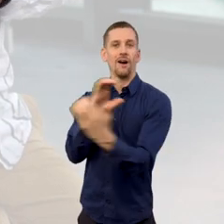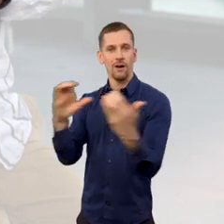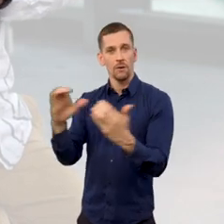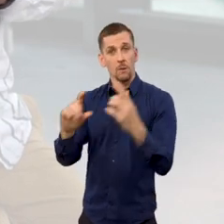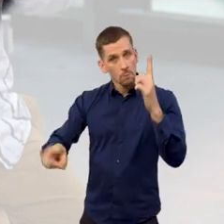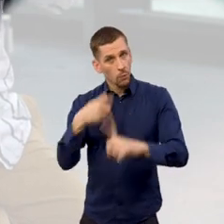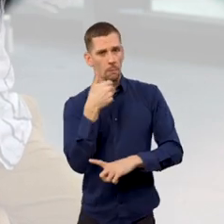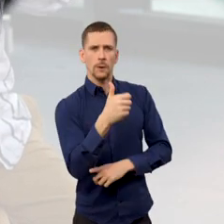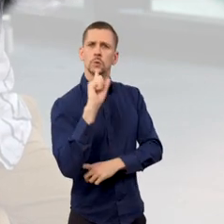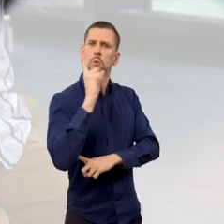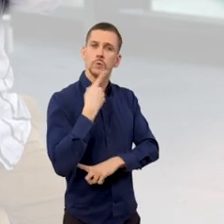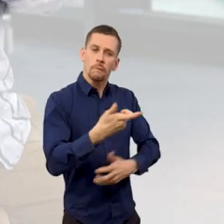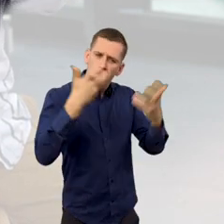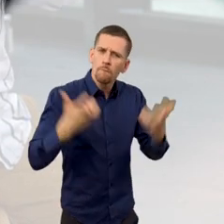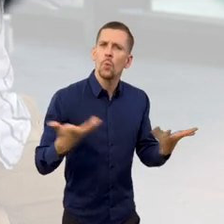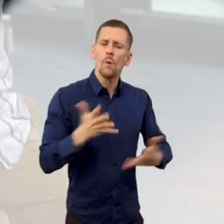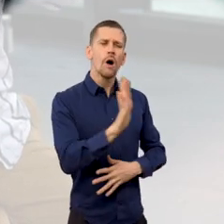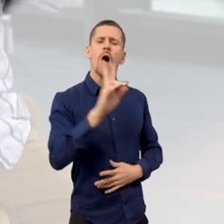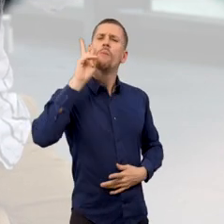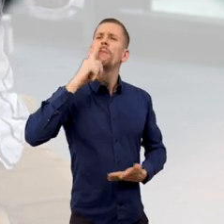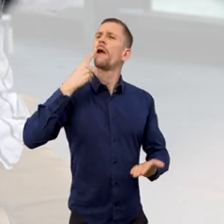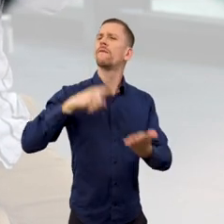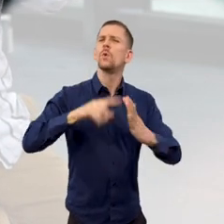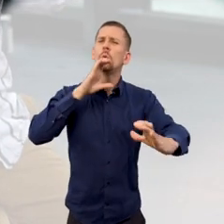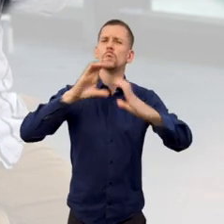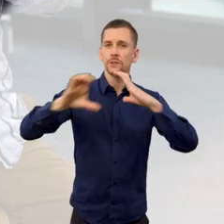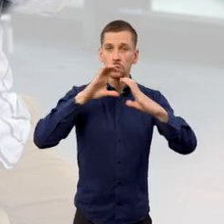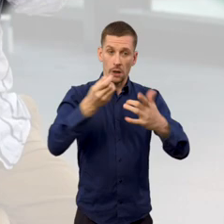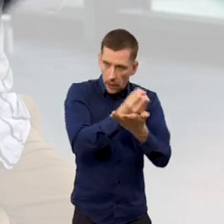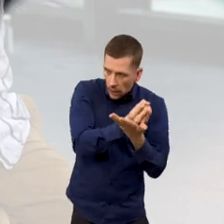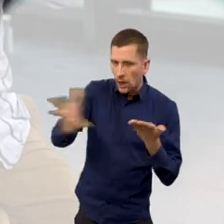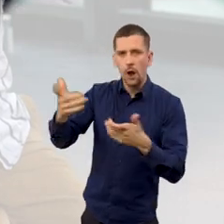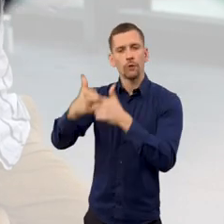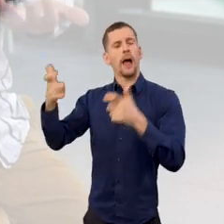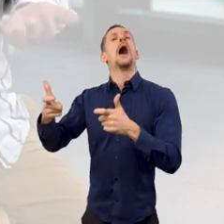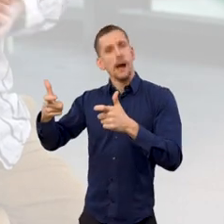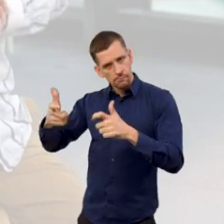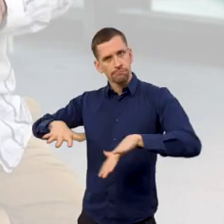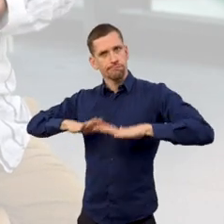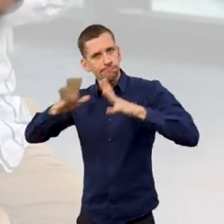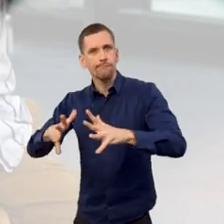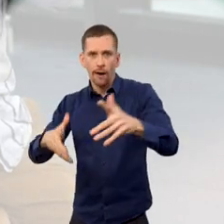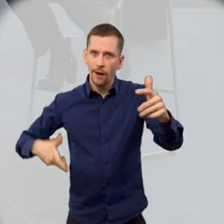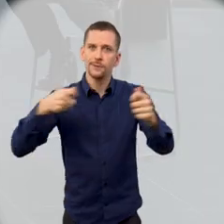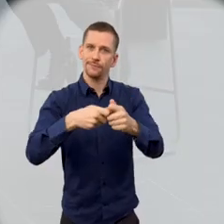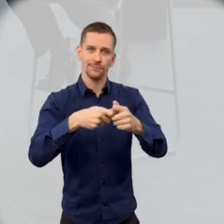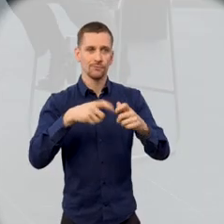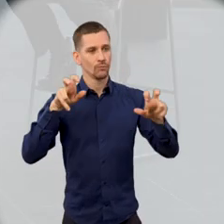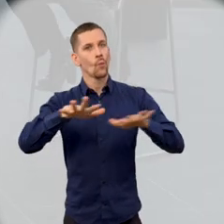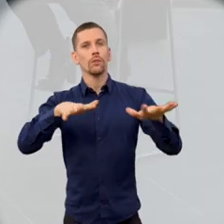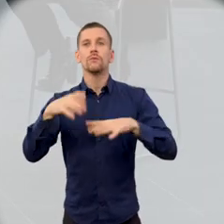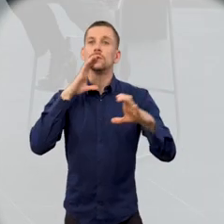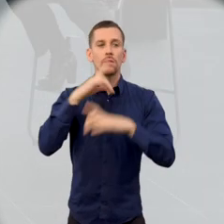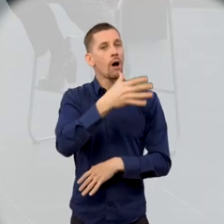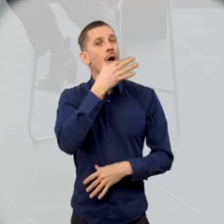son employeur, parce que la personne sourde, elle se connaît et elle peut avoir des modes de communication préférentiels. Et c'est elle qui va indiquer à l'entreprise voilà ce qu'elle préfère